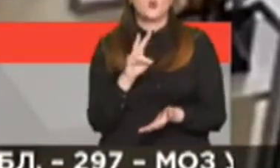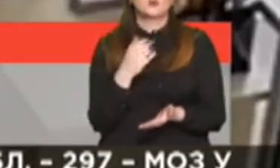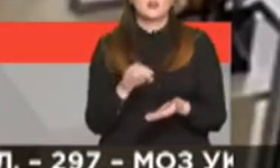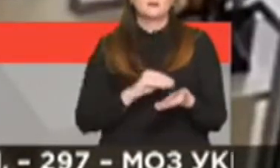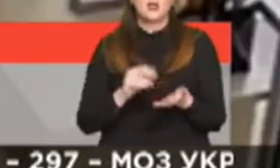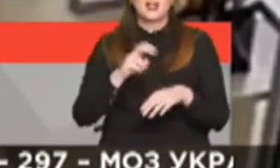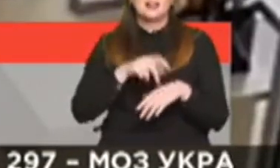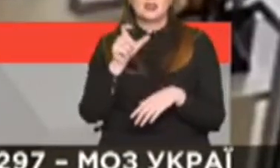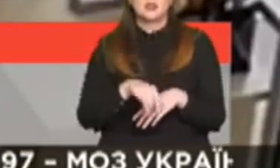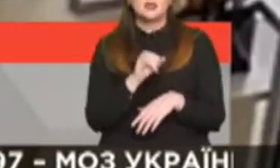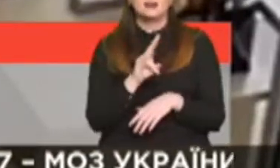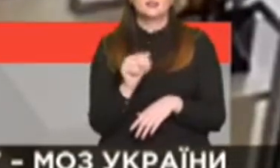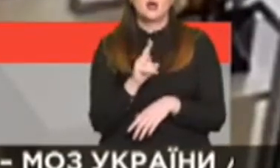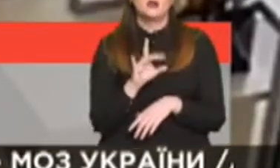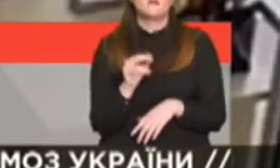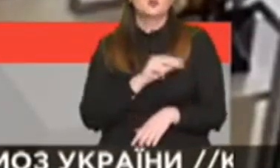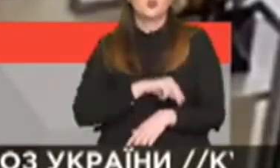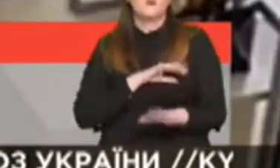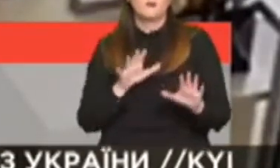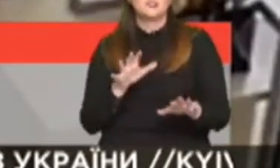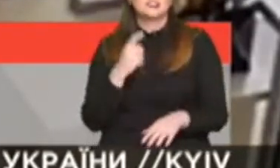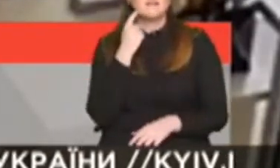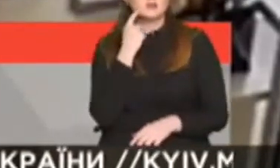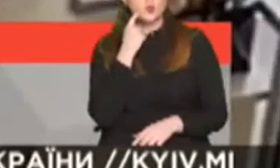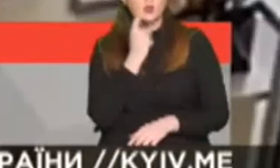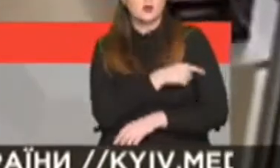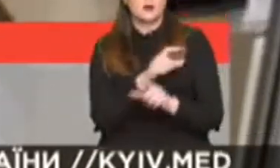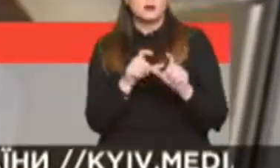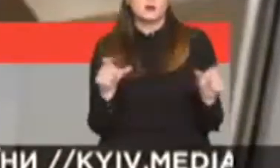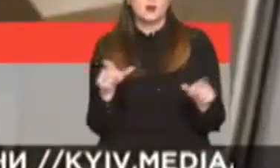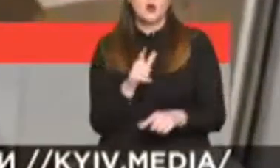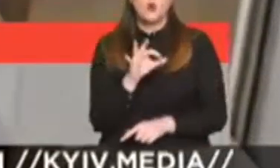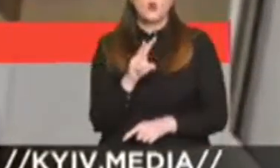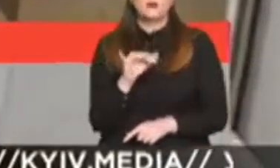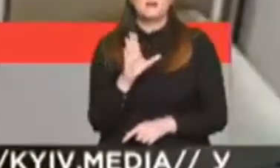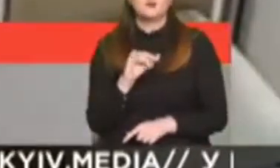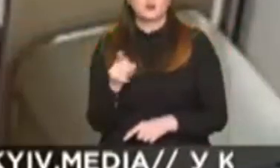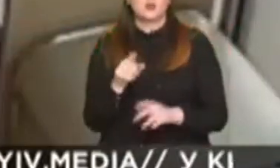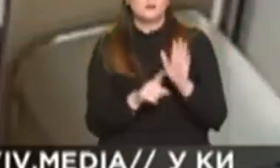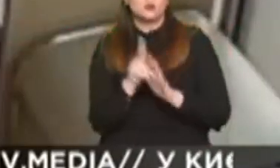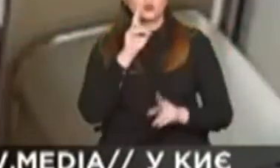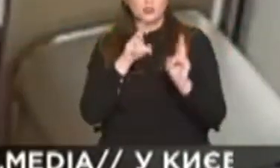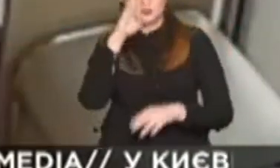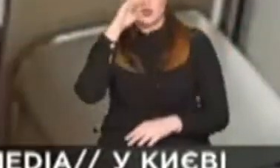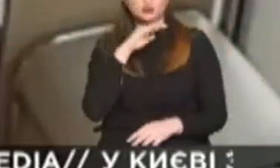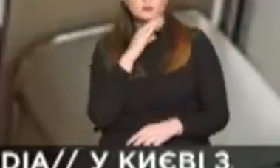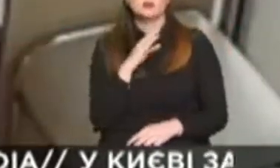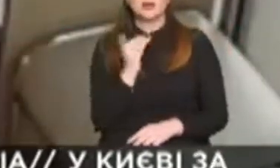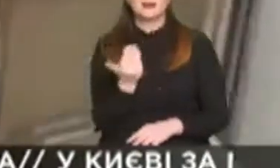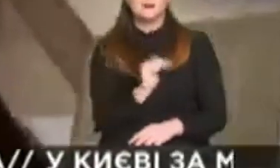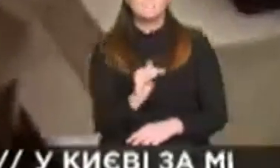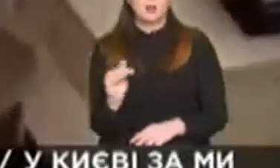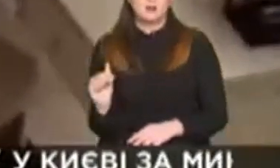пише, лікар Інна Кравчук працювала в місцевій стоматологічній клініці «Голівуд». На неї почали скаржитись батьки її